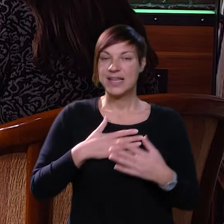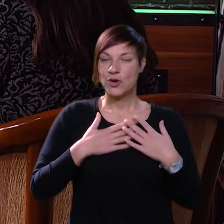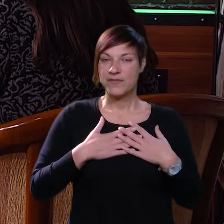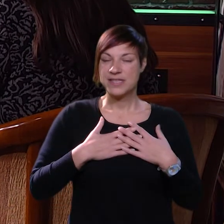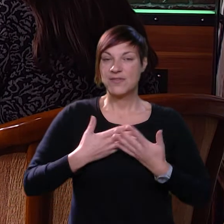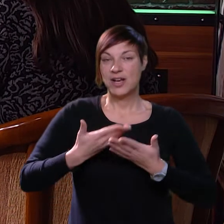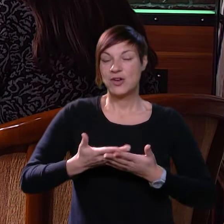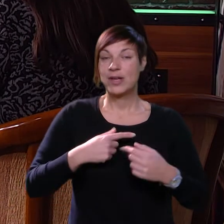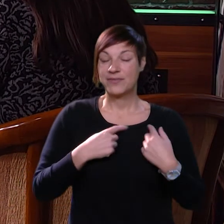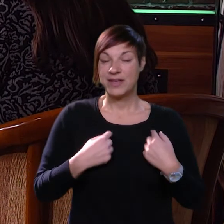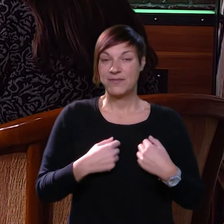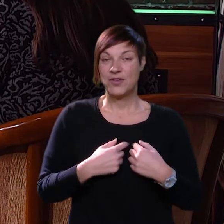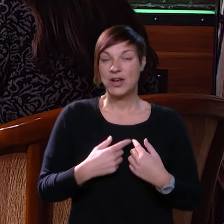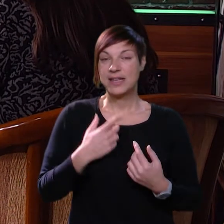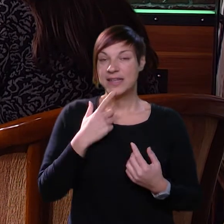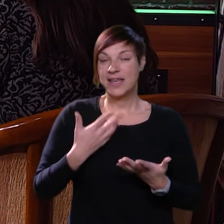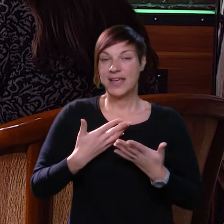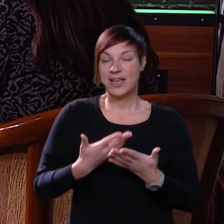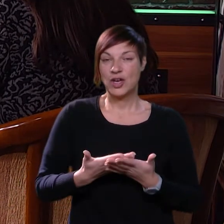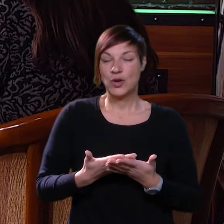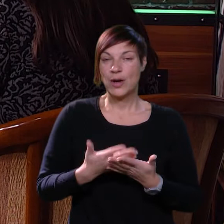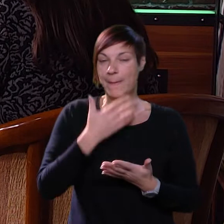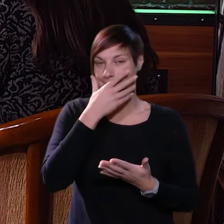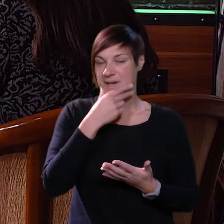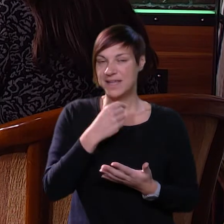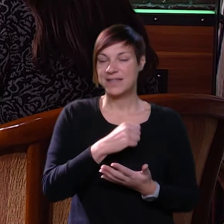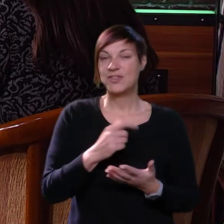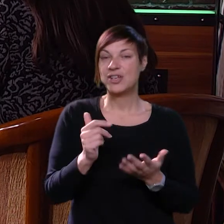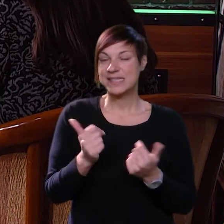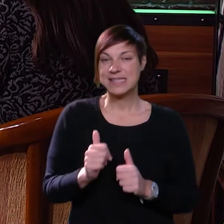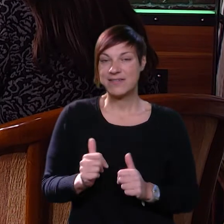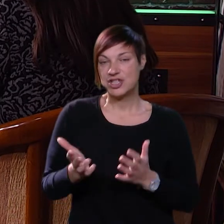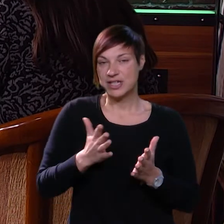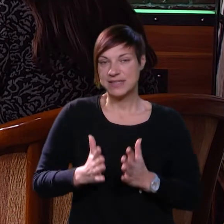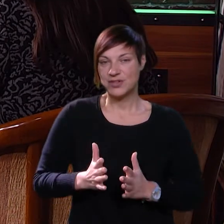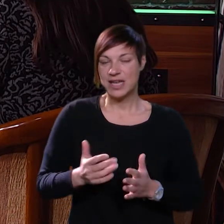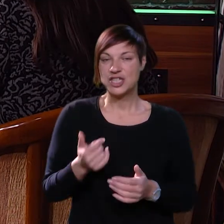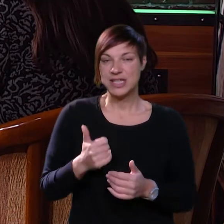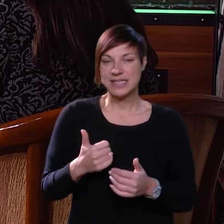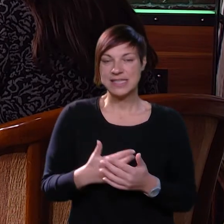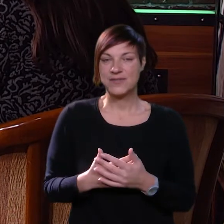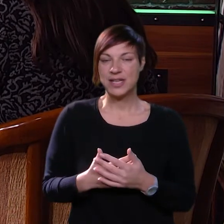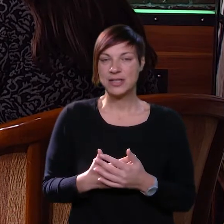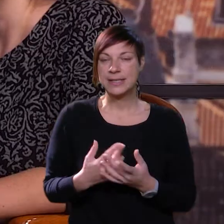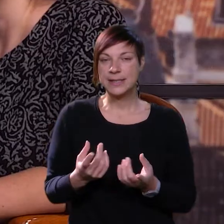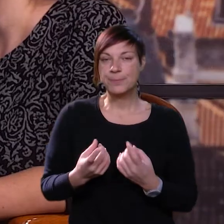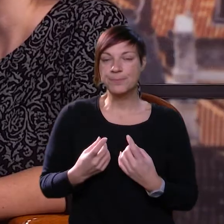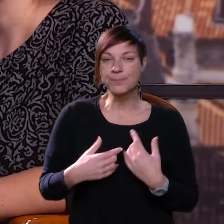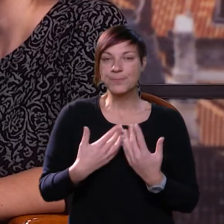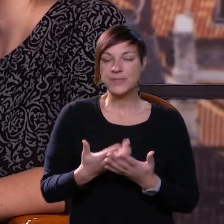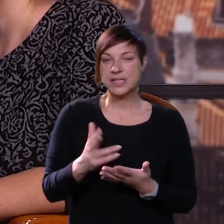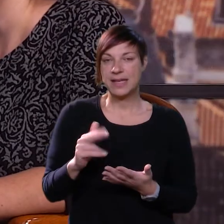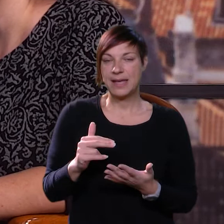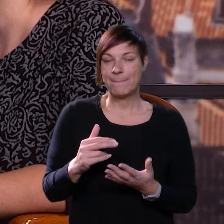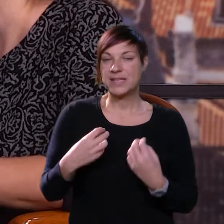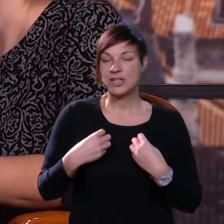dijete koje vas voli, kojeg vi volite i koje je ono biti predivno i savršeno na svoj način, jedinstveno. Osim što